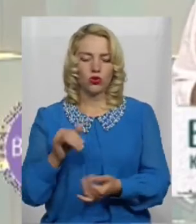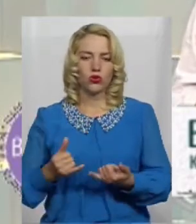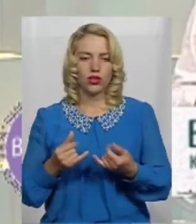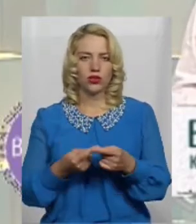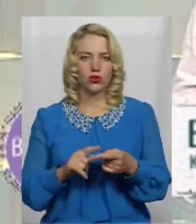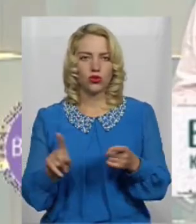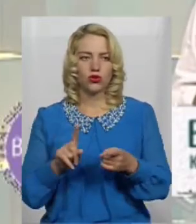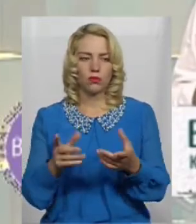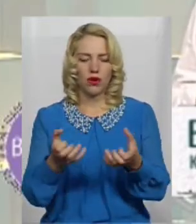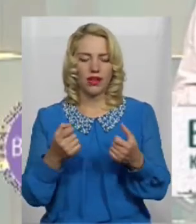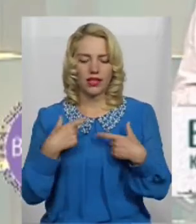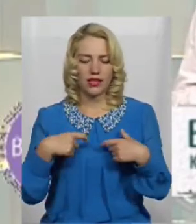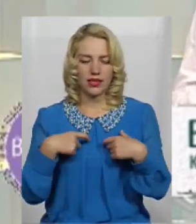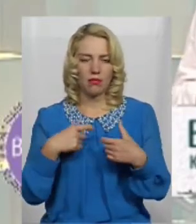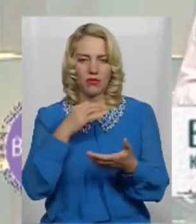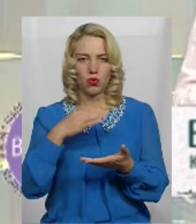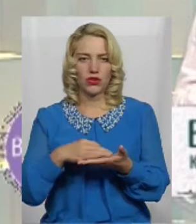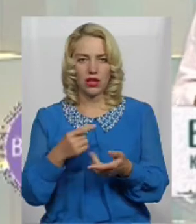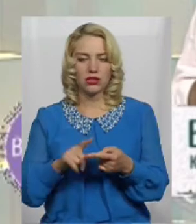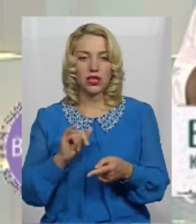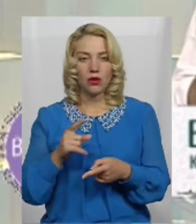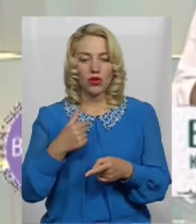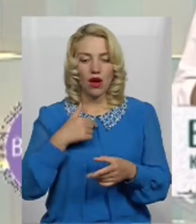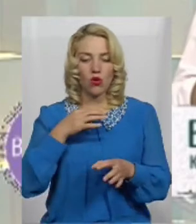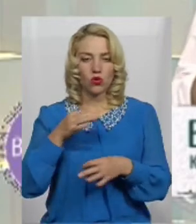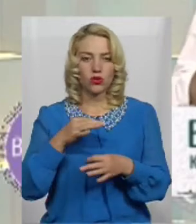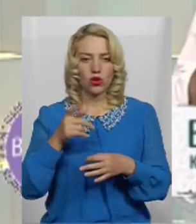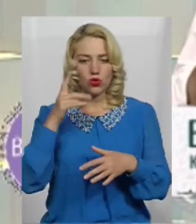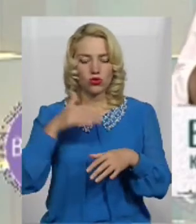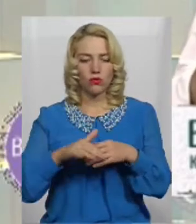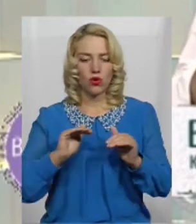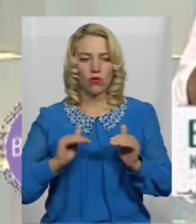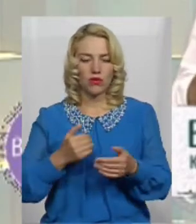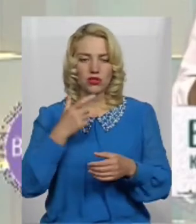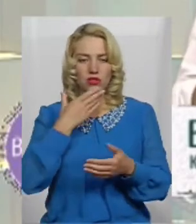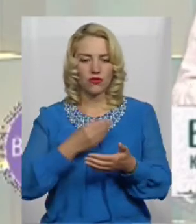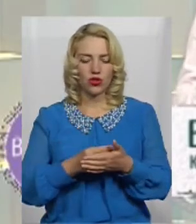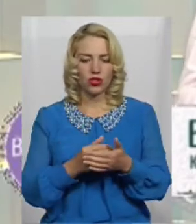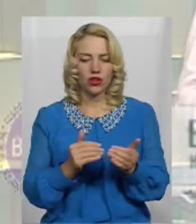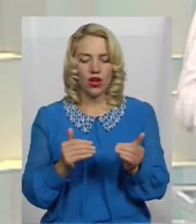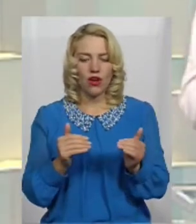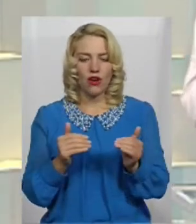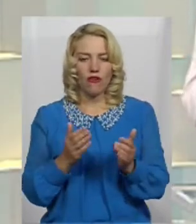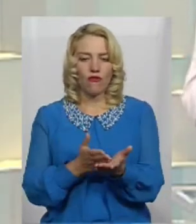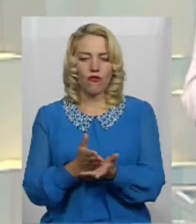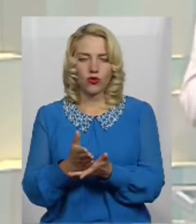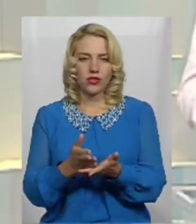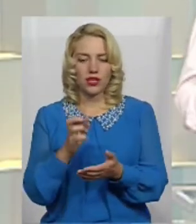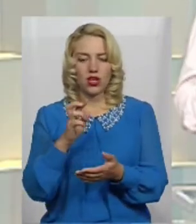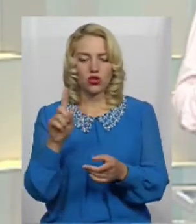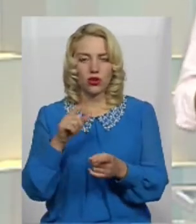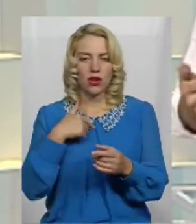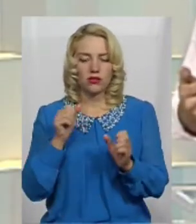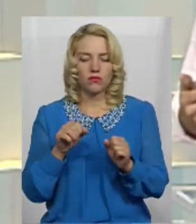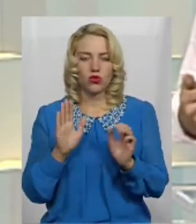брати відповідальність на себе, бо я консультант, розумію обмеження своїх функцій, бо я можу лише порадити, а